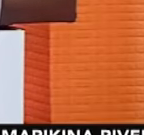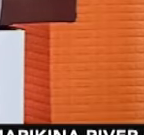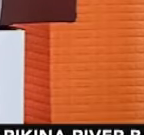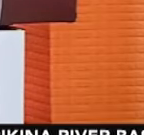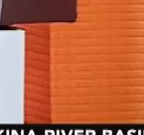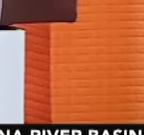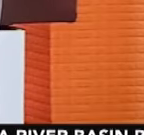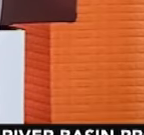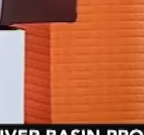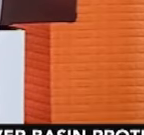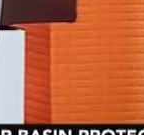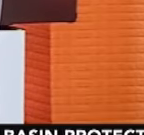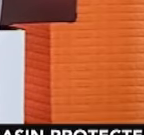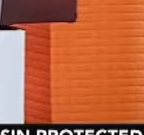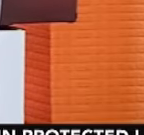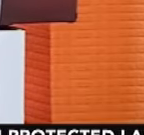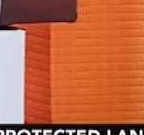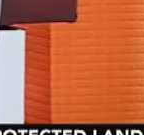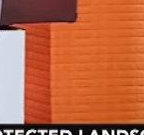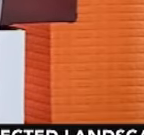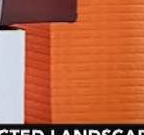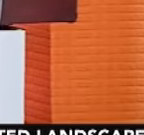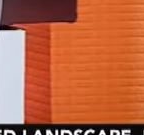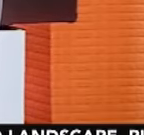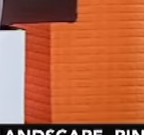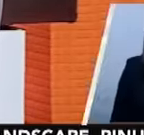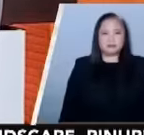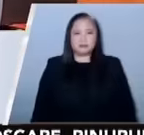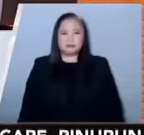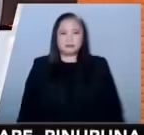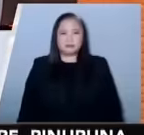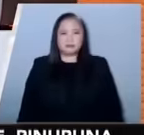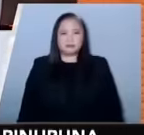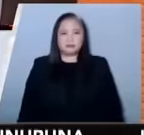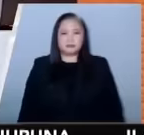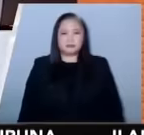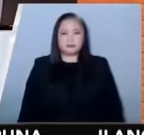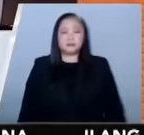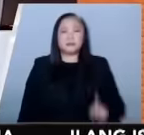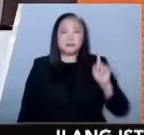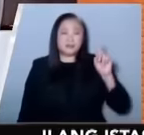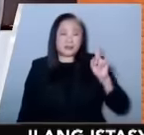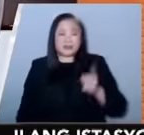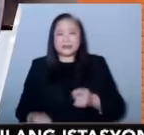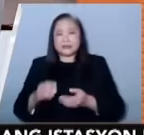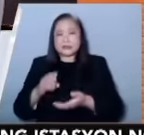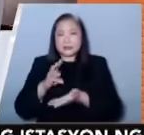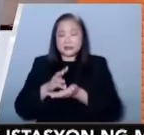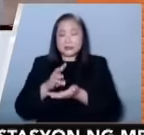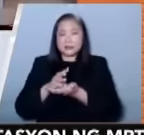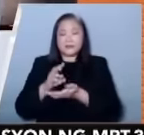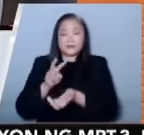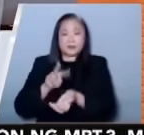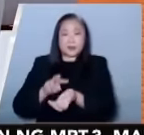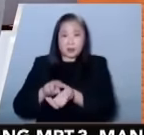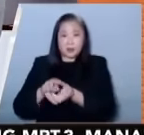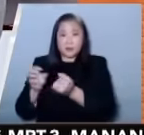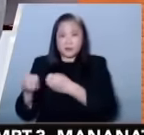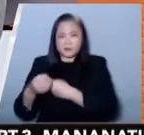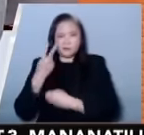Inibisigahan ng City Veterinarian Office sa Dasmariñas, Cavite ang isang cat pound sa posibleng pagpapabaya sa mga